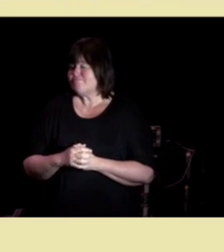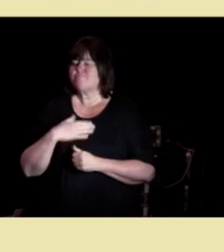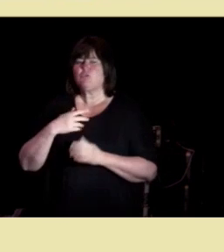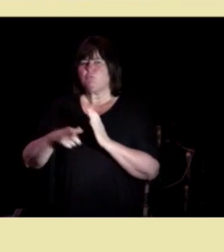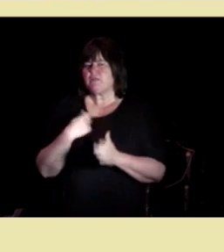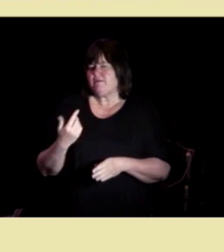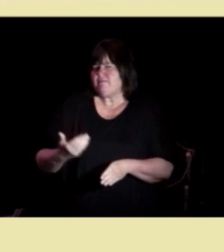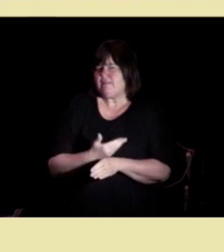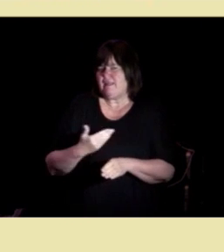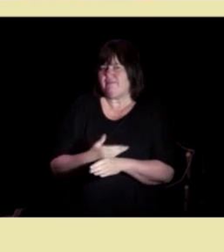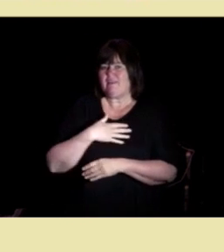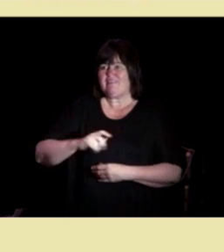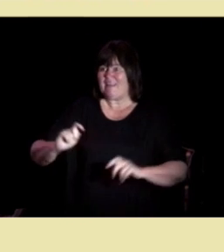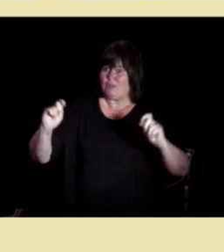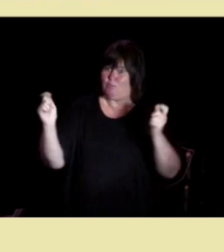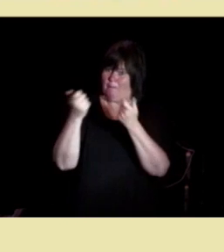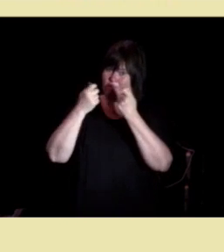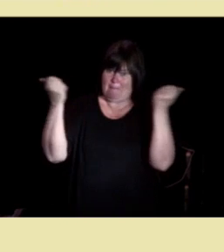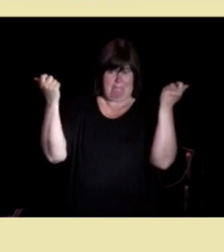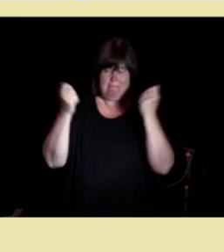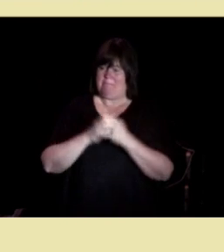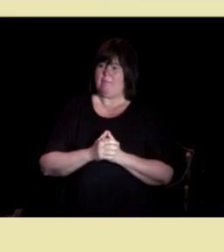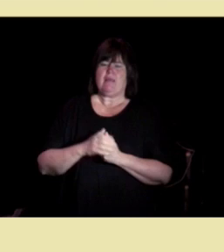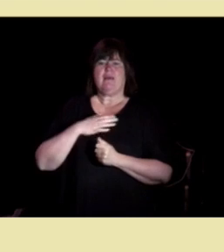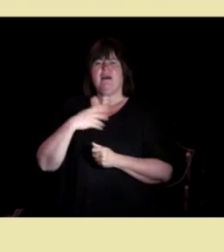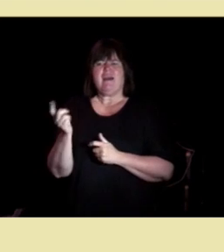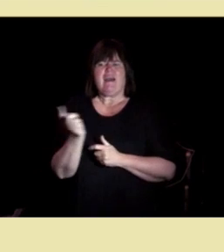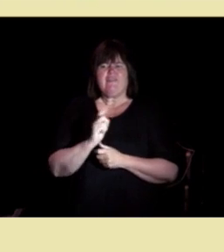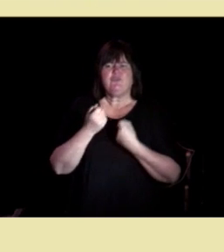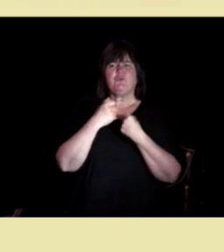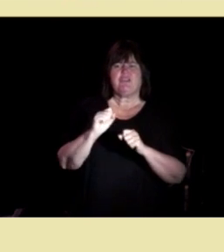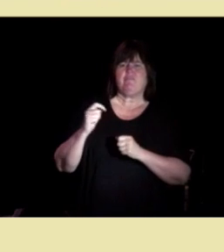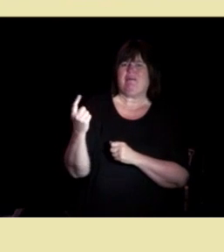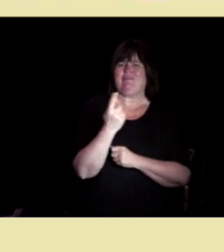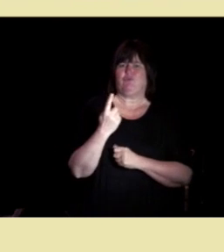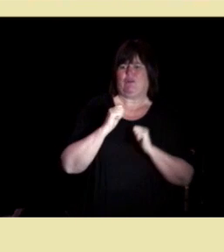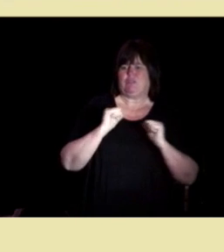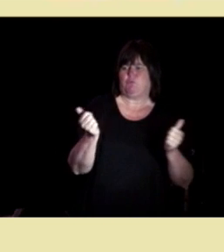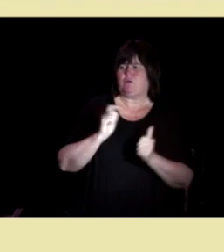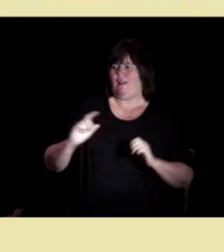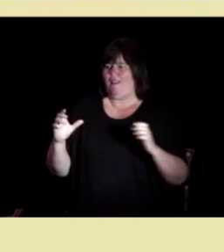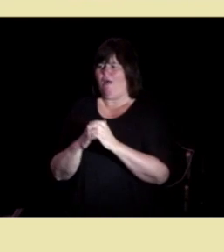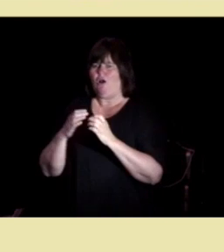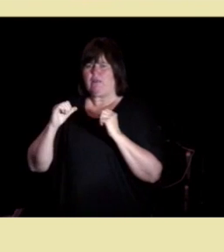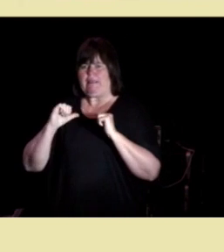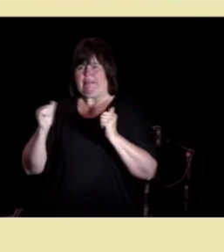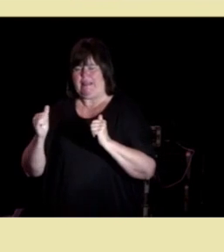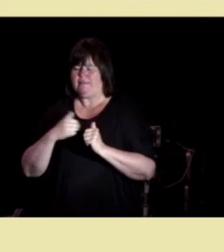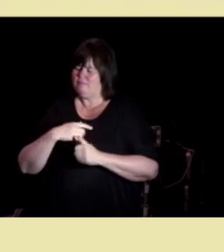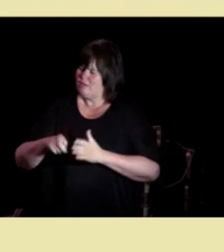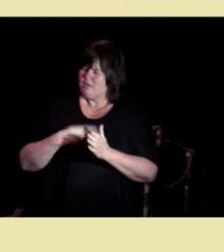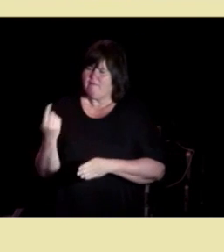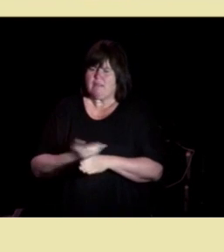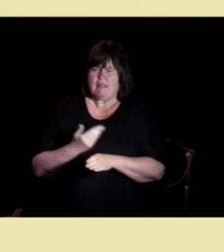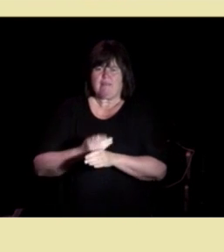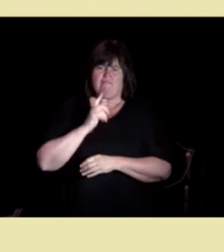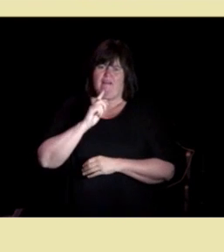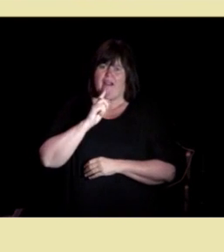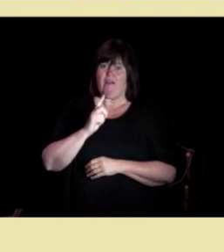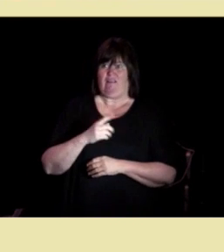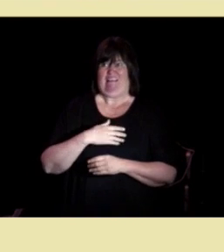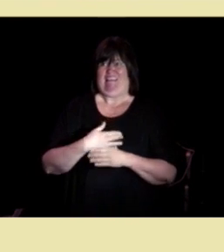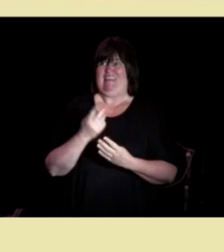Og det kreves trening. Det er ikke noe quick fix. Altså. Enten du driver med individuell sport eller lagidrett, så kreves det trening hver dag. Det er ingen som kan si at nå har vi trent i